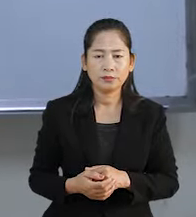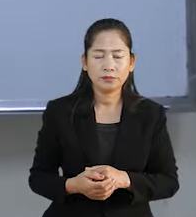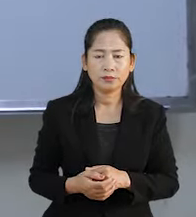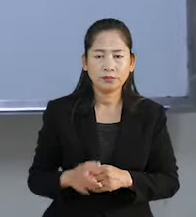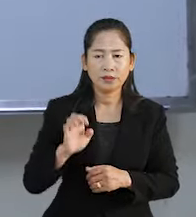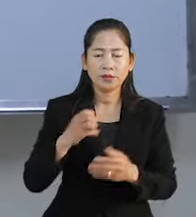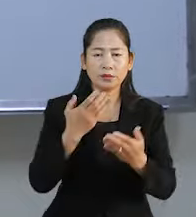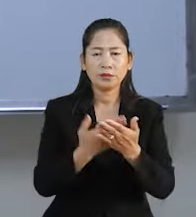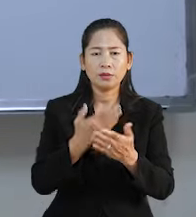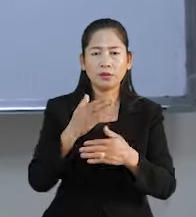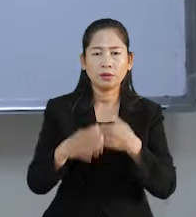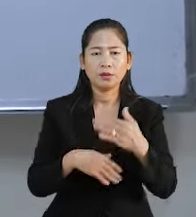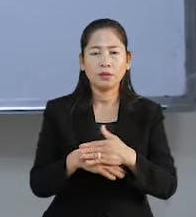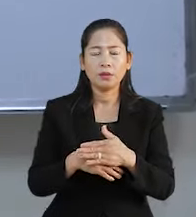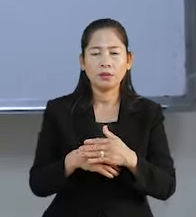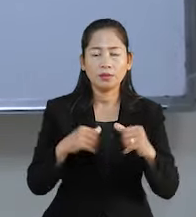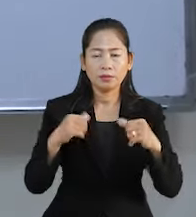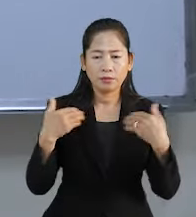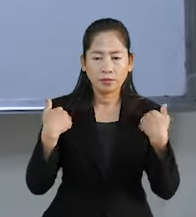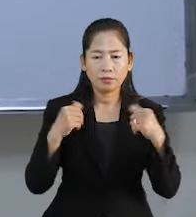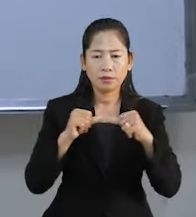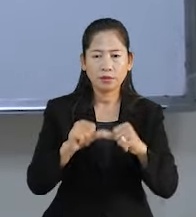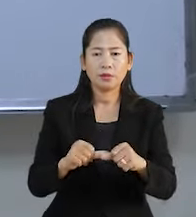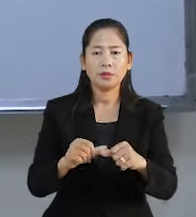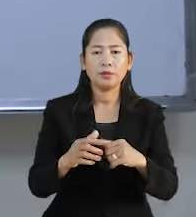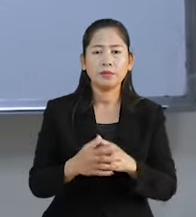ចាអរគុណកូនតែមានតទៀតណាបើណា